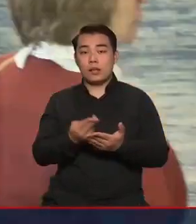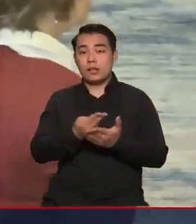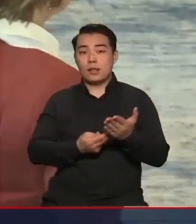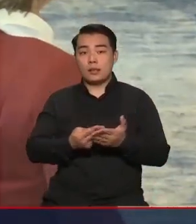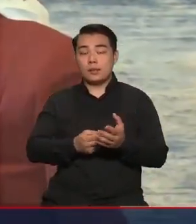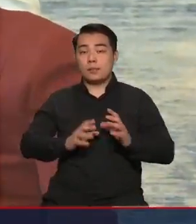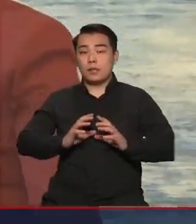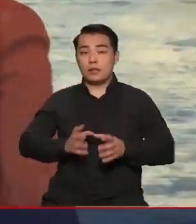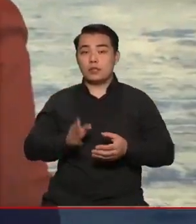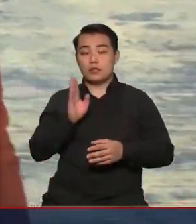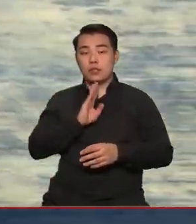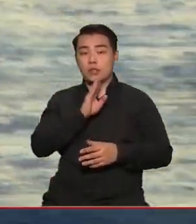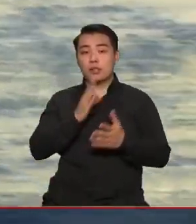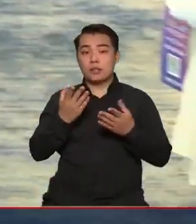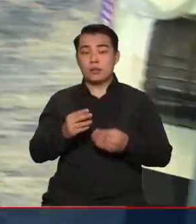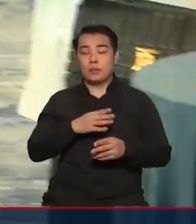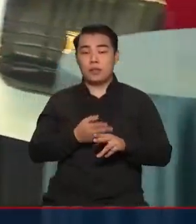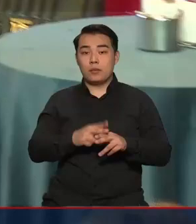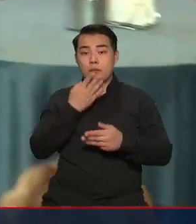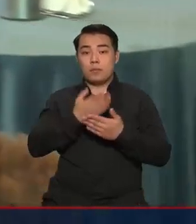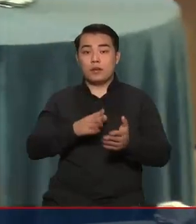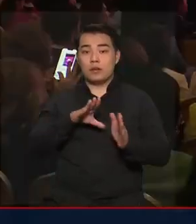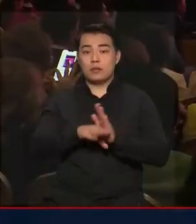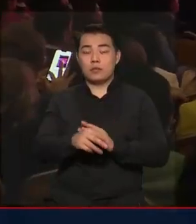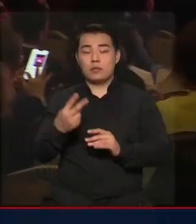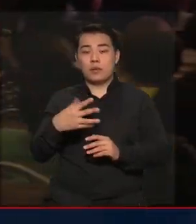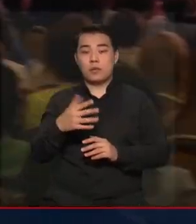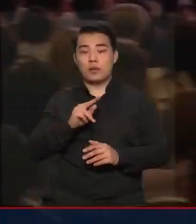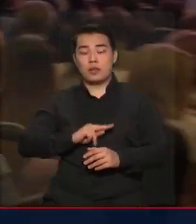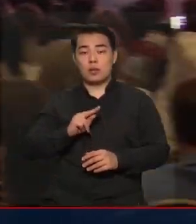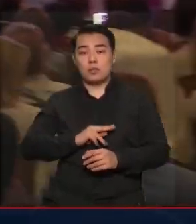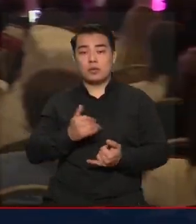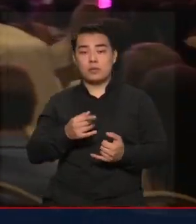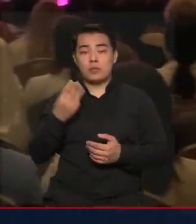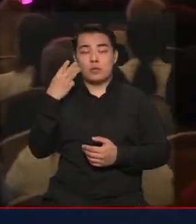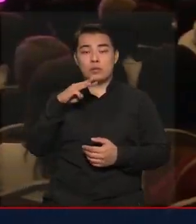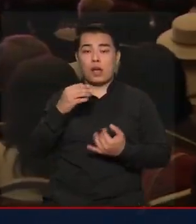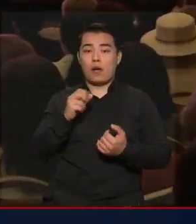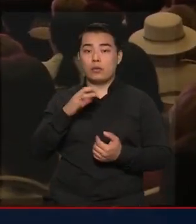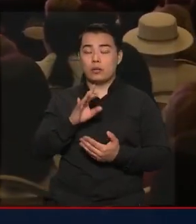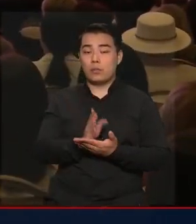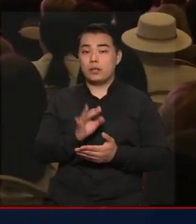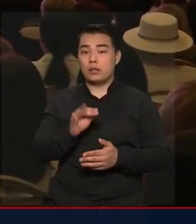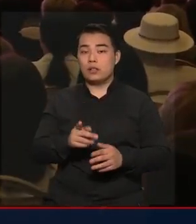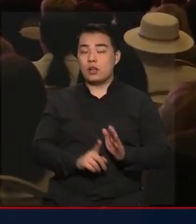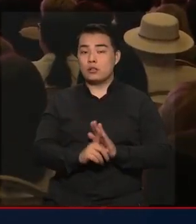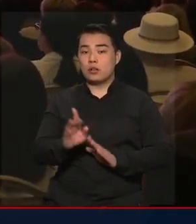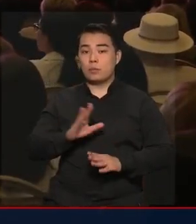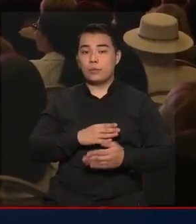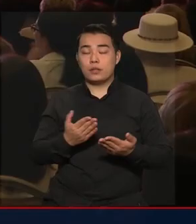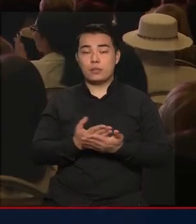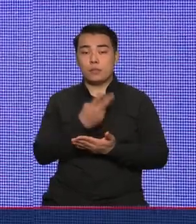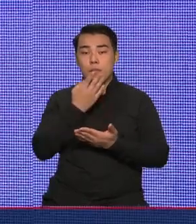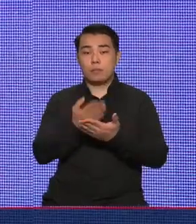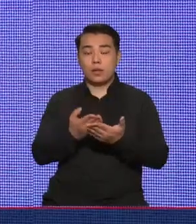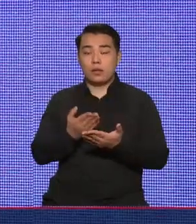посвященной Международному женскому дню. Экспозиция включает в себя 25 работ современных авторов, а уже потом началась официальная часть, на